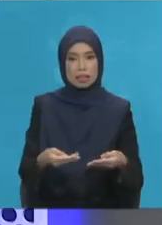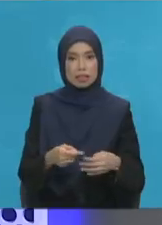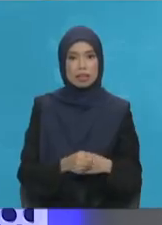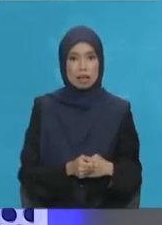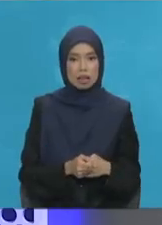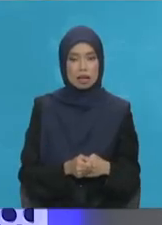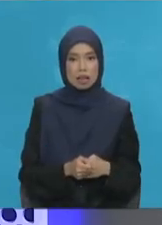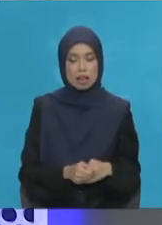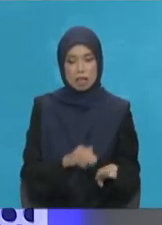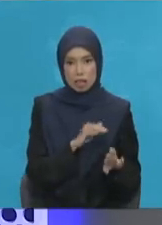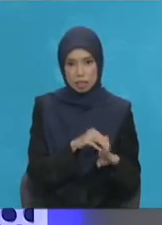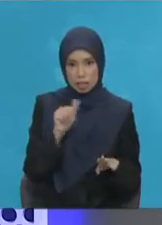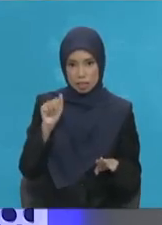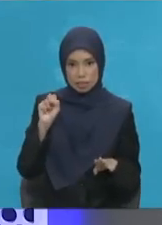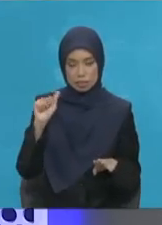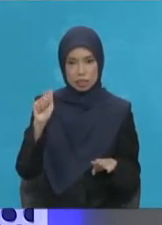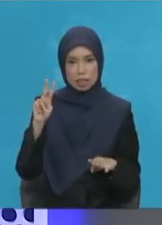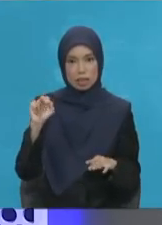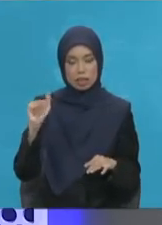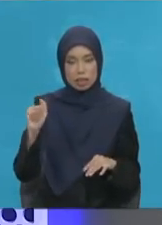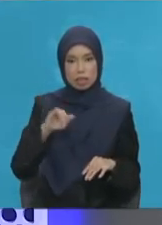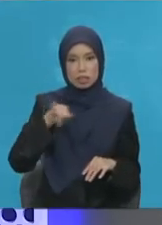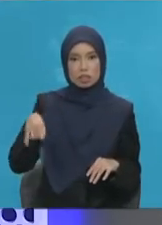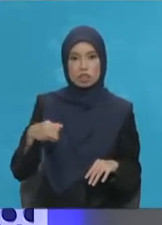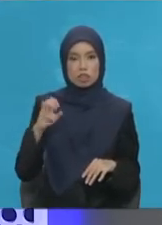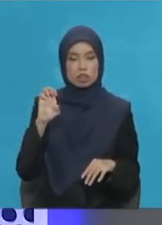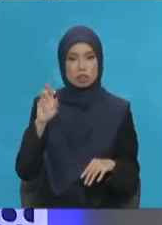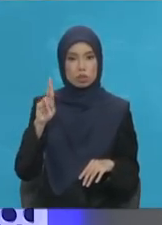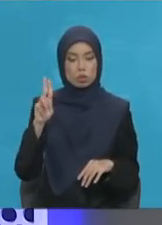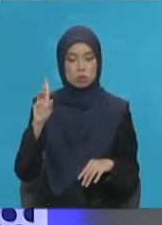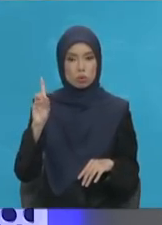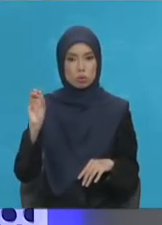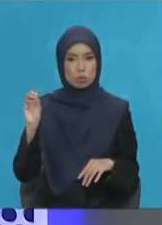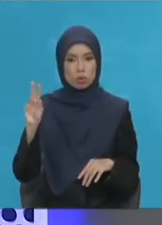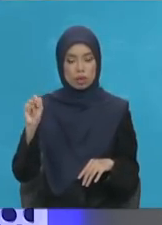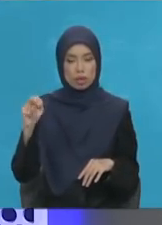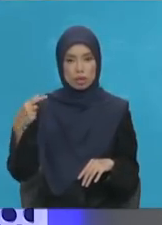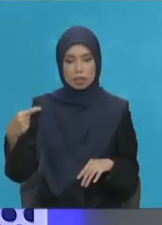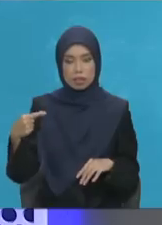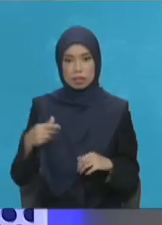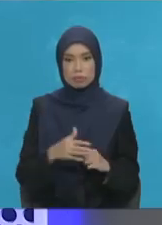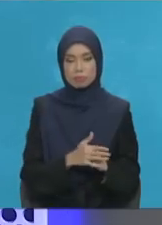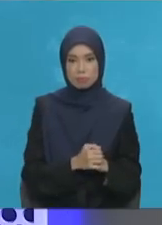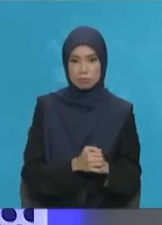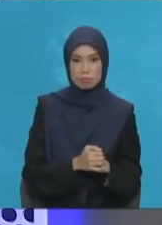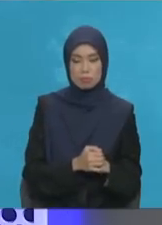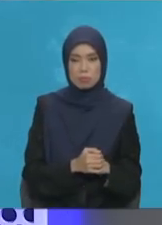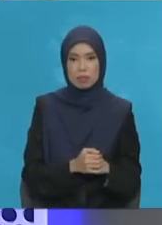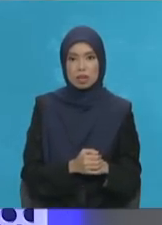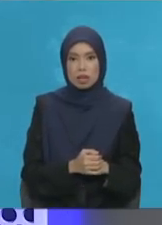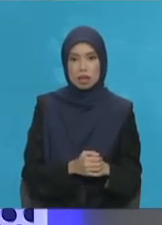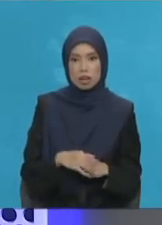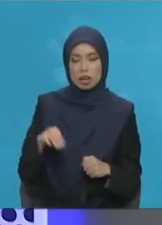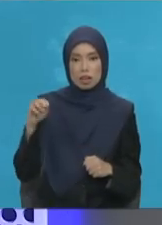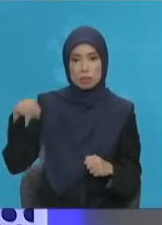di Asana jerudung dulu yang teramat Mulia Paduka Sri pangeran di Gadung sahibul Mall Pangeran Muda Haji Jeff ya